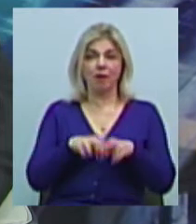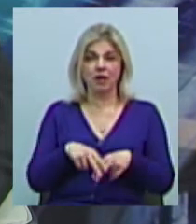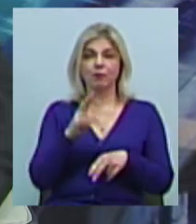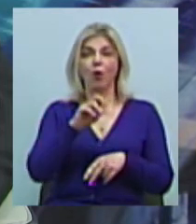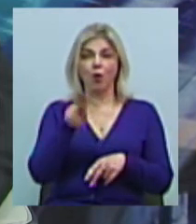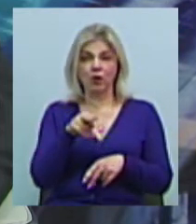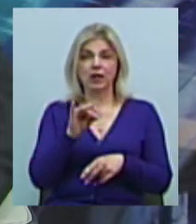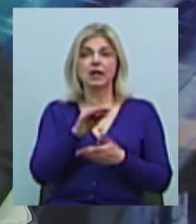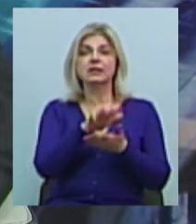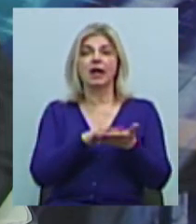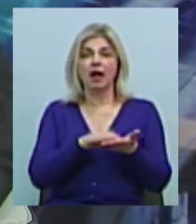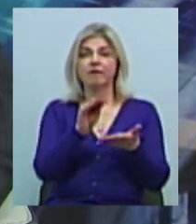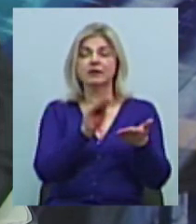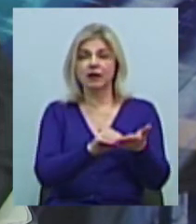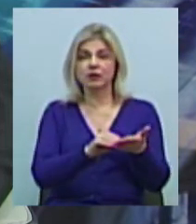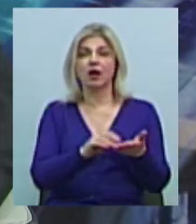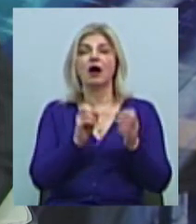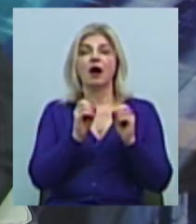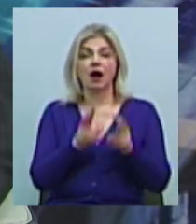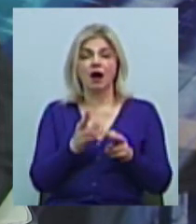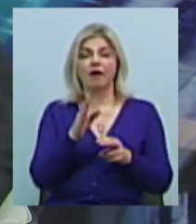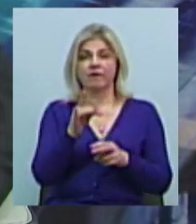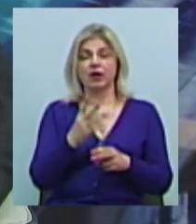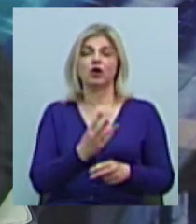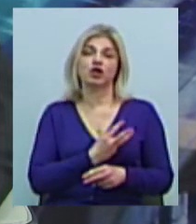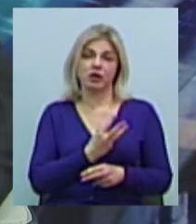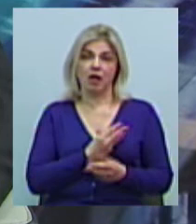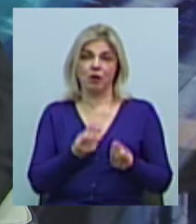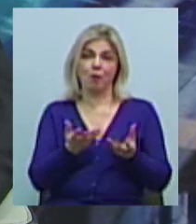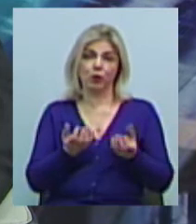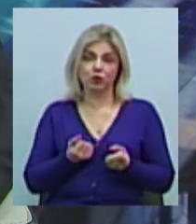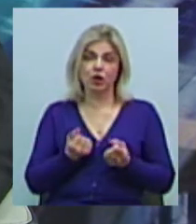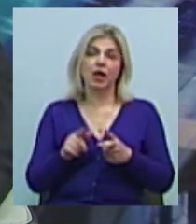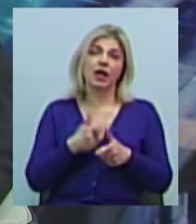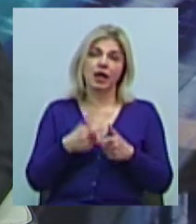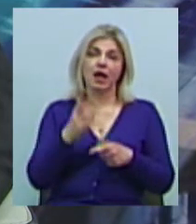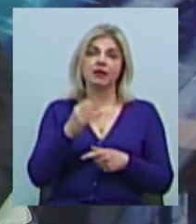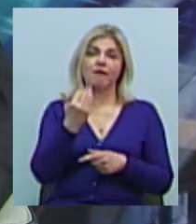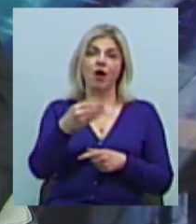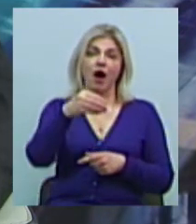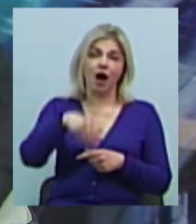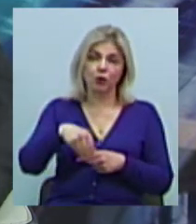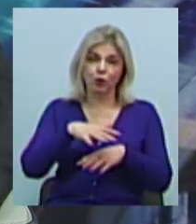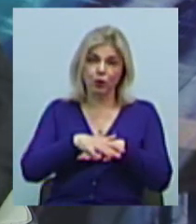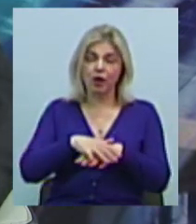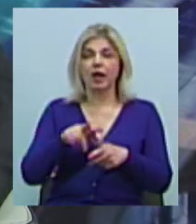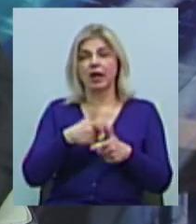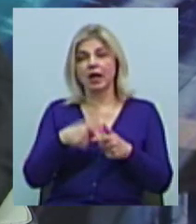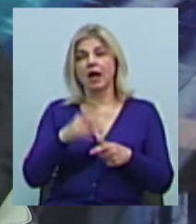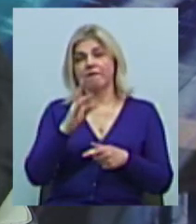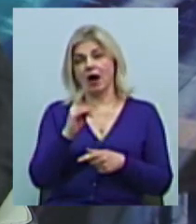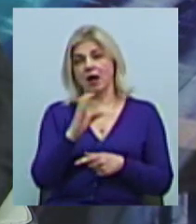заяві зазначити, як саме ви бажаєте отримати кошти. Тобто це на вашу картку, либо безпосередньо в